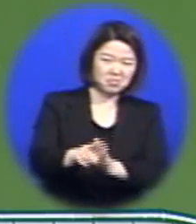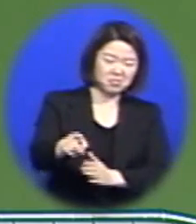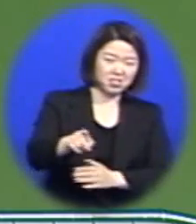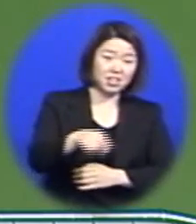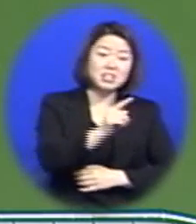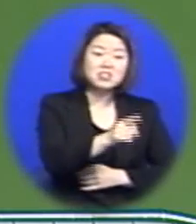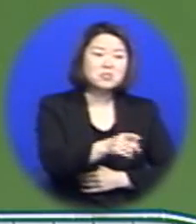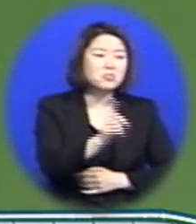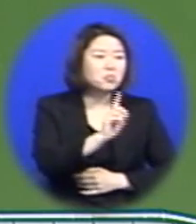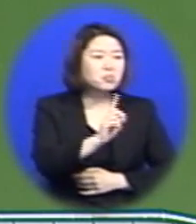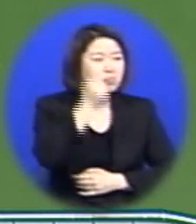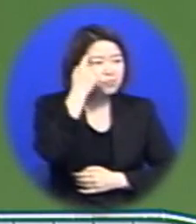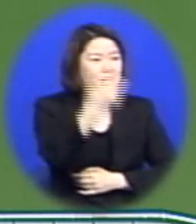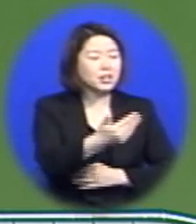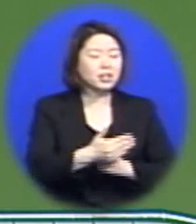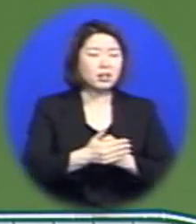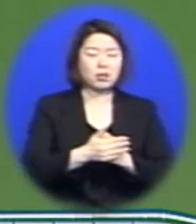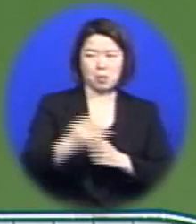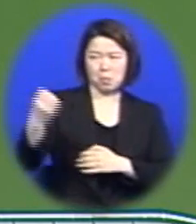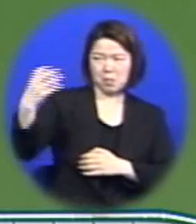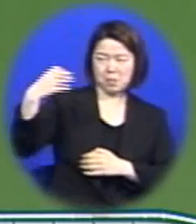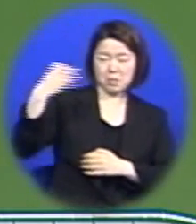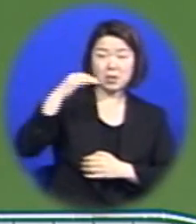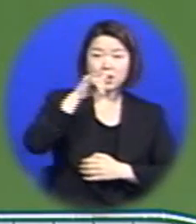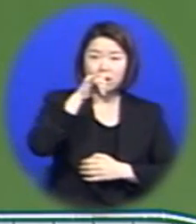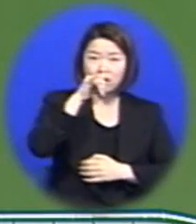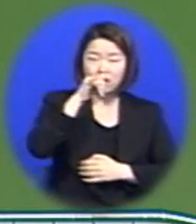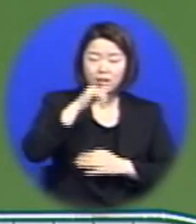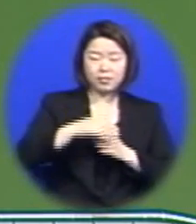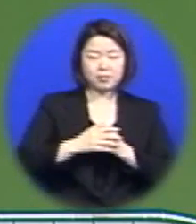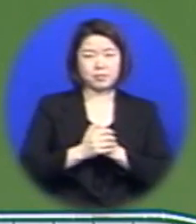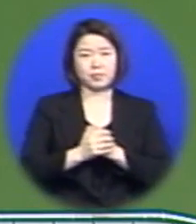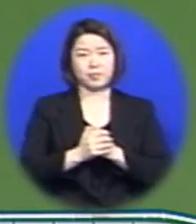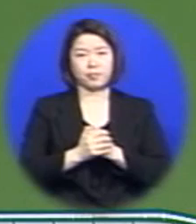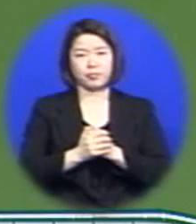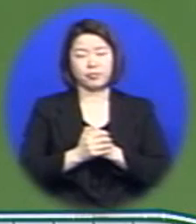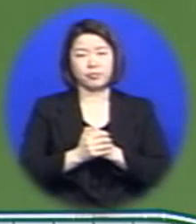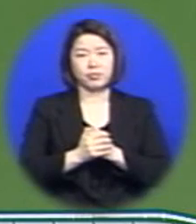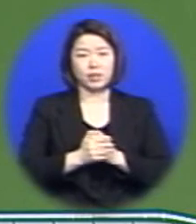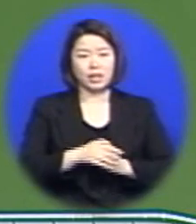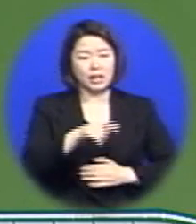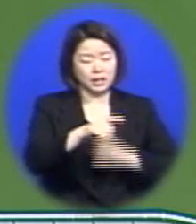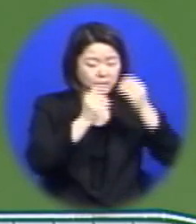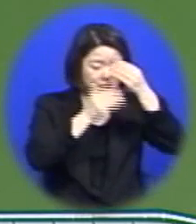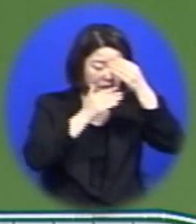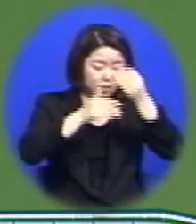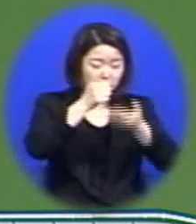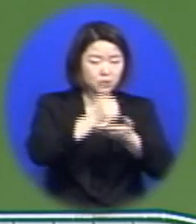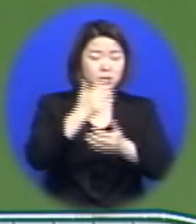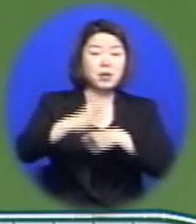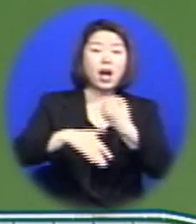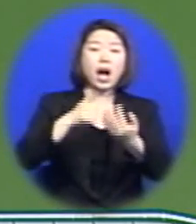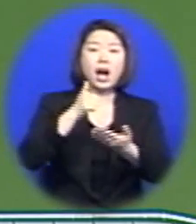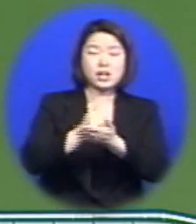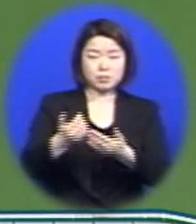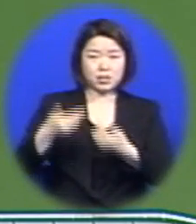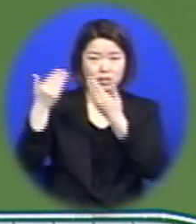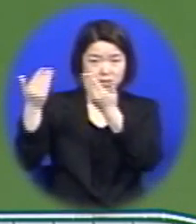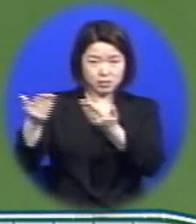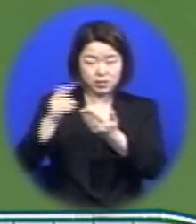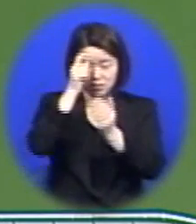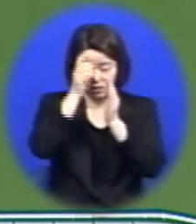야이 꼴이 뭐냐 이런 이야기를 듣습니다 이 성도님이 하나님께 드리는